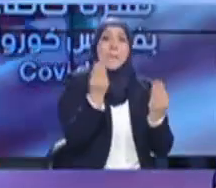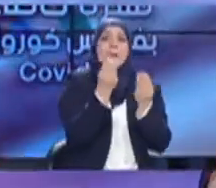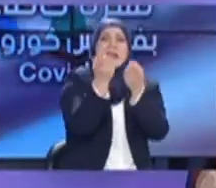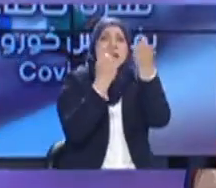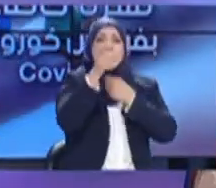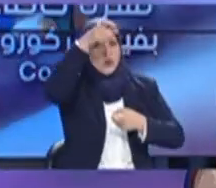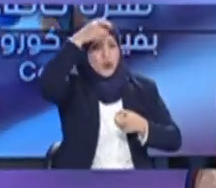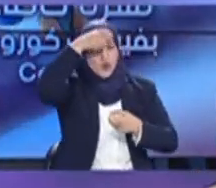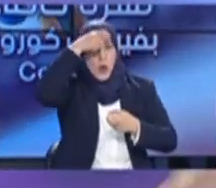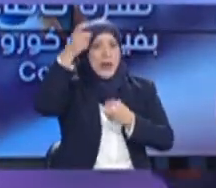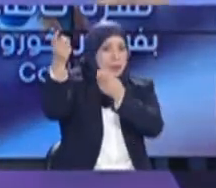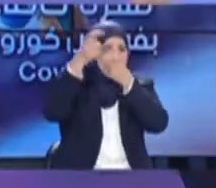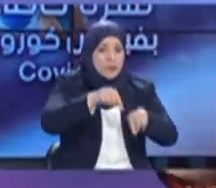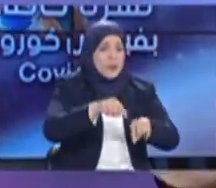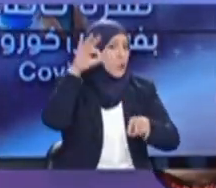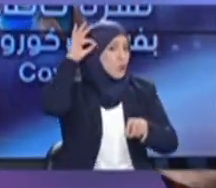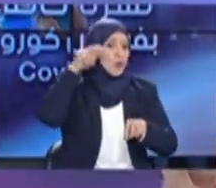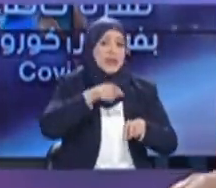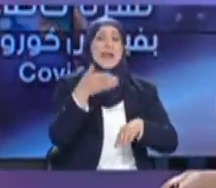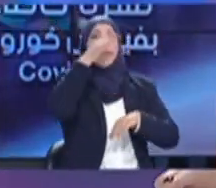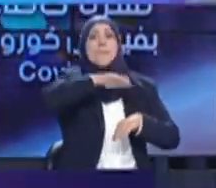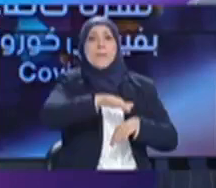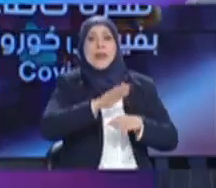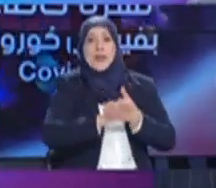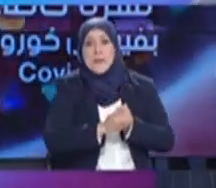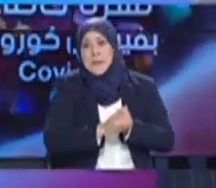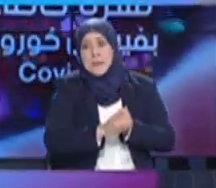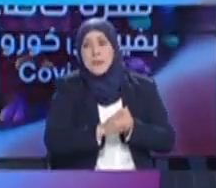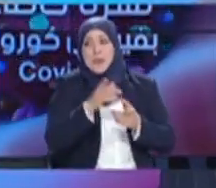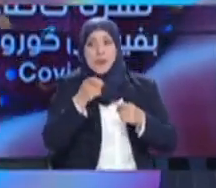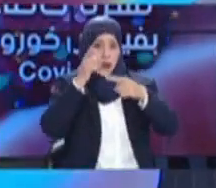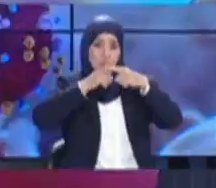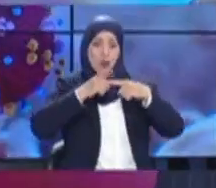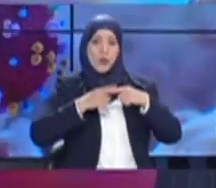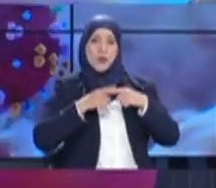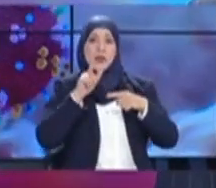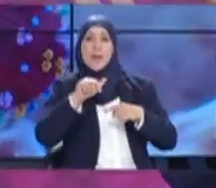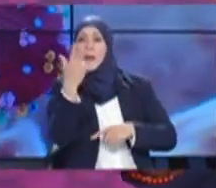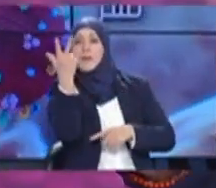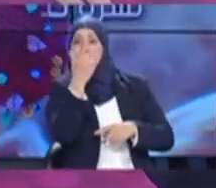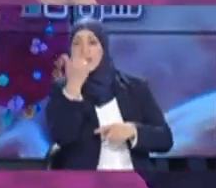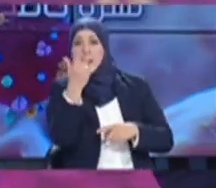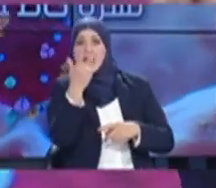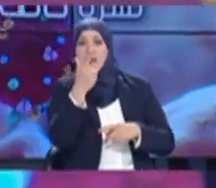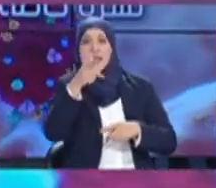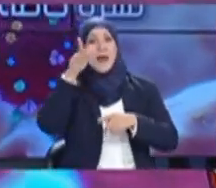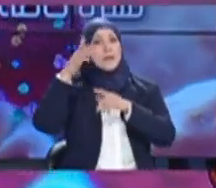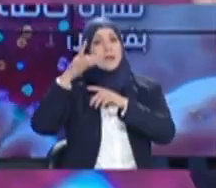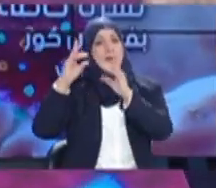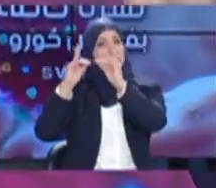للتوانسه اللي عالقين بالمدن الاخرى واللي هما مش مقيمين في البلدان هذيك وعندنا ثلاثه فقط توا لحد الان راقدين فيهم واحد اجنبي